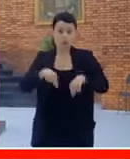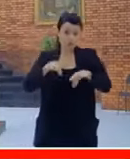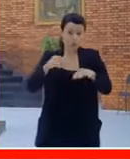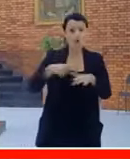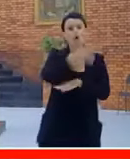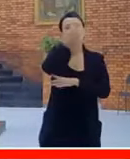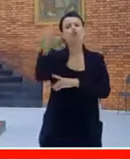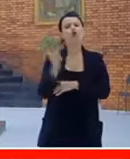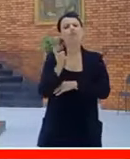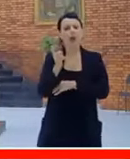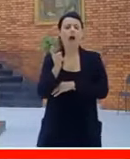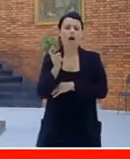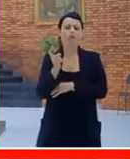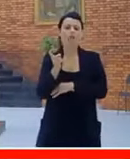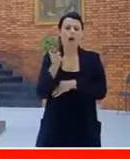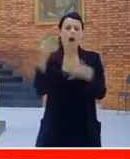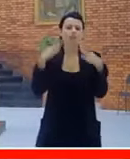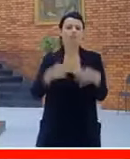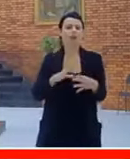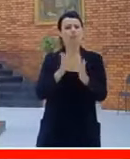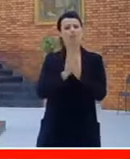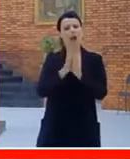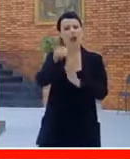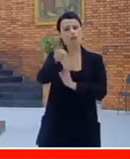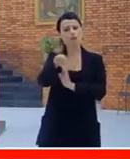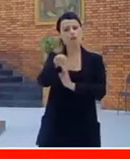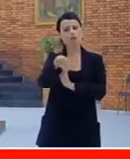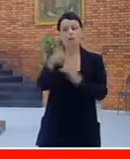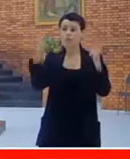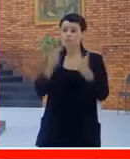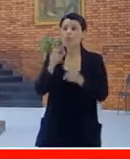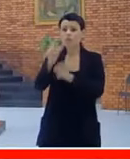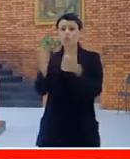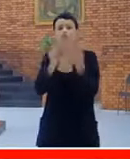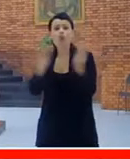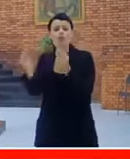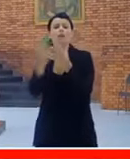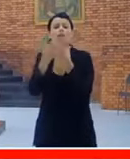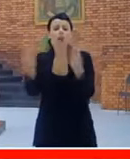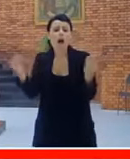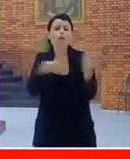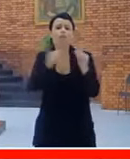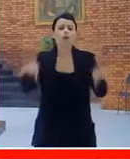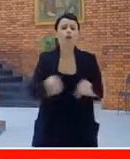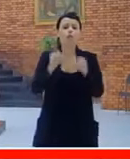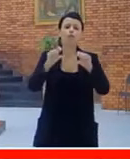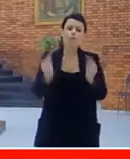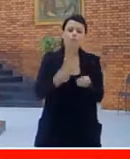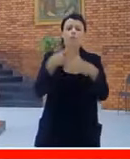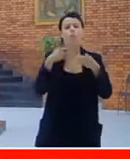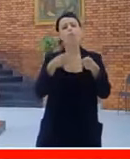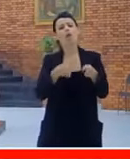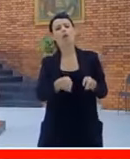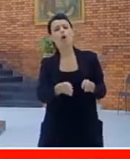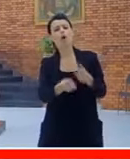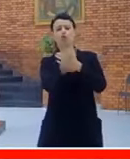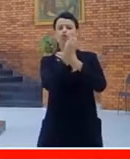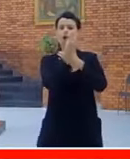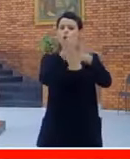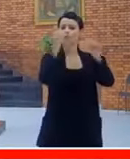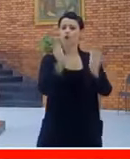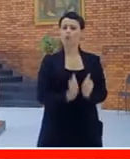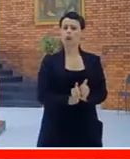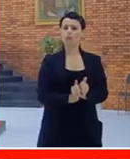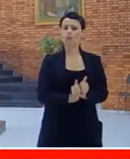seminario. Tanti giovani che iniziano questo cammino di formazione all'interno del seminario